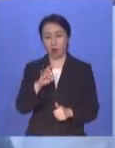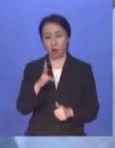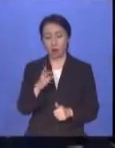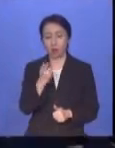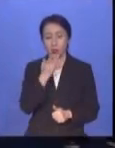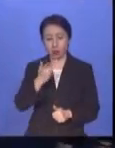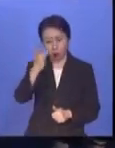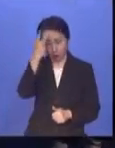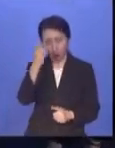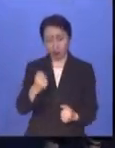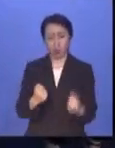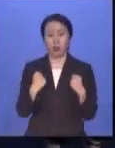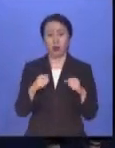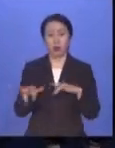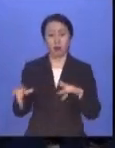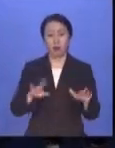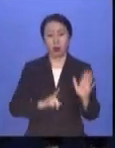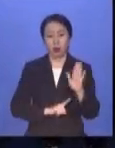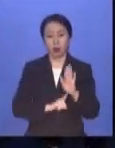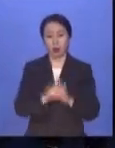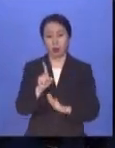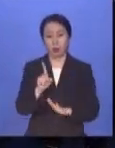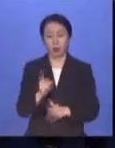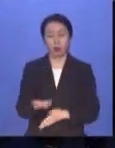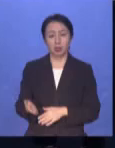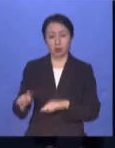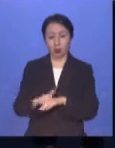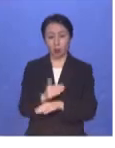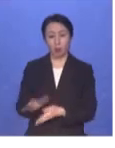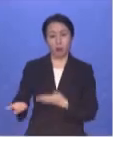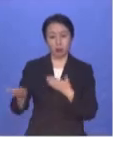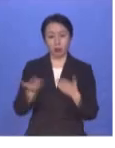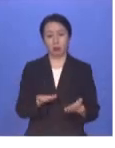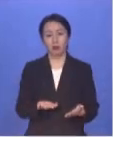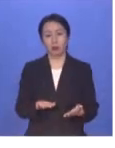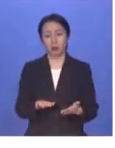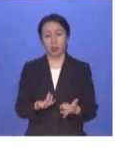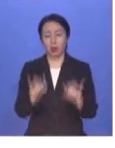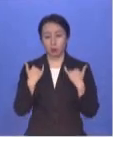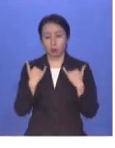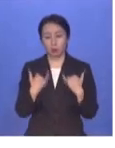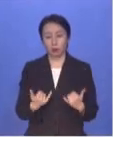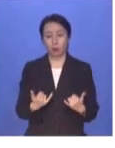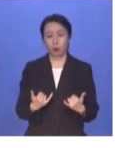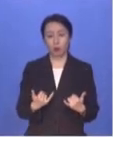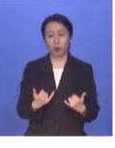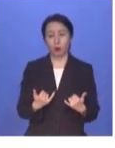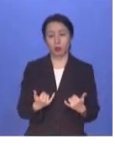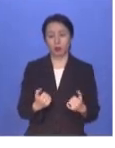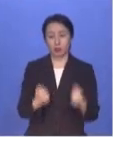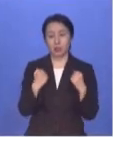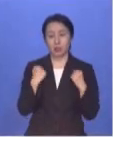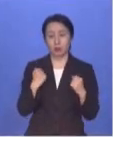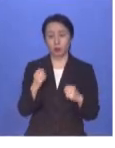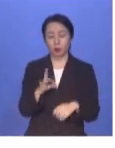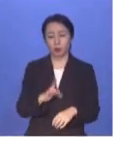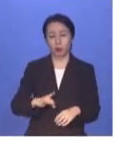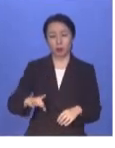жазғы спорттық мерекесінің ашылуына қош келдіңіздер. Бүгін ауыл спортшылары